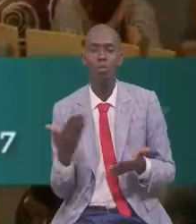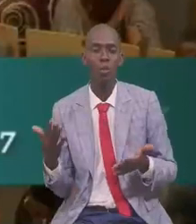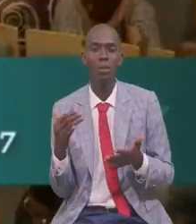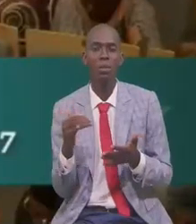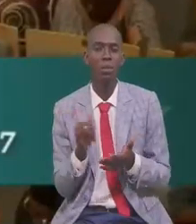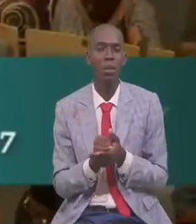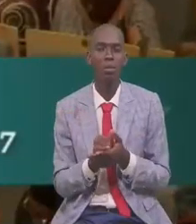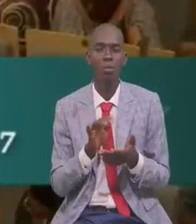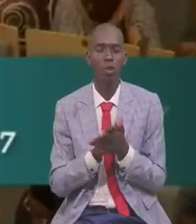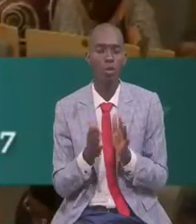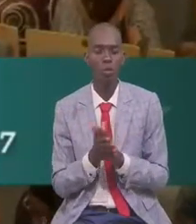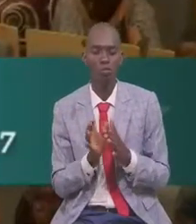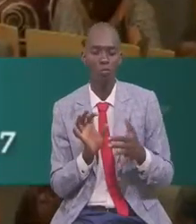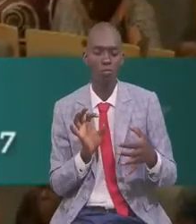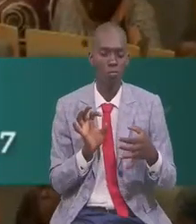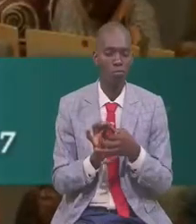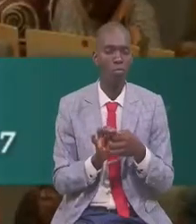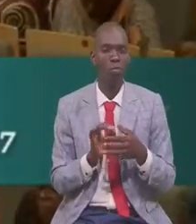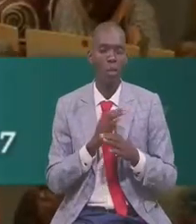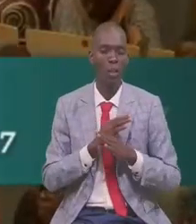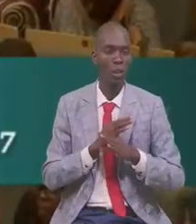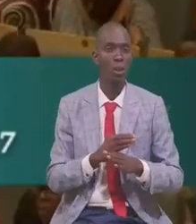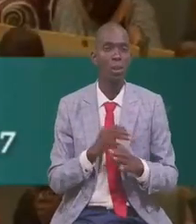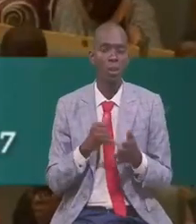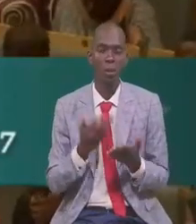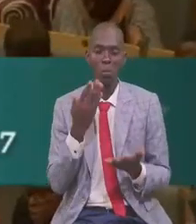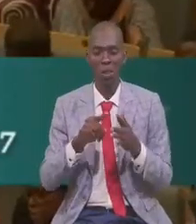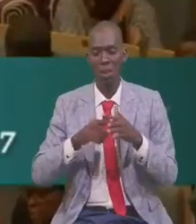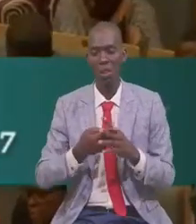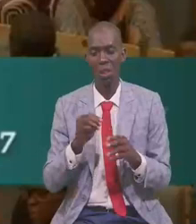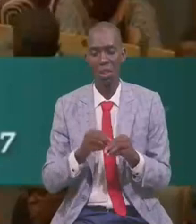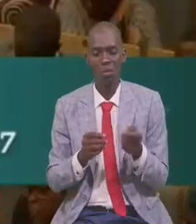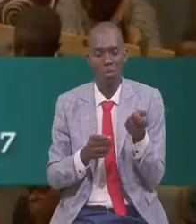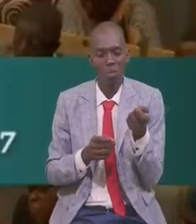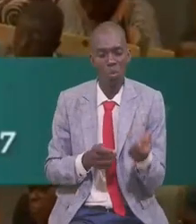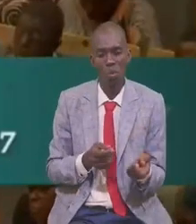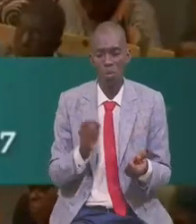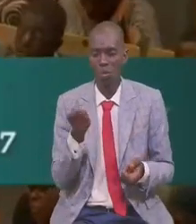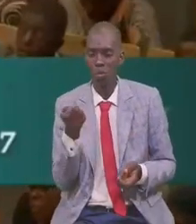Les affaires deviennent des encombrements.